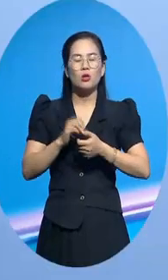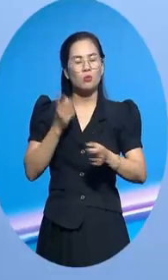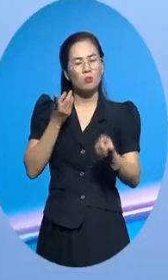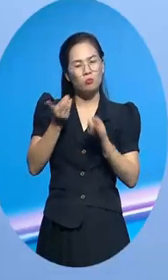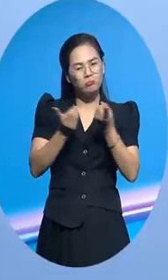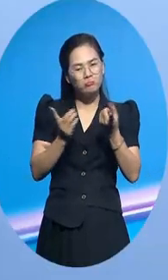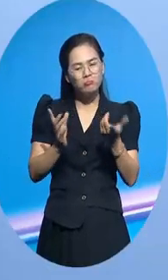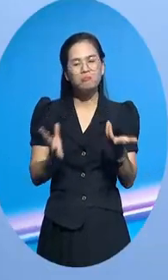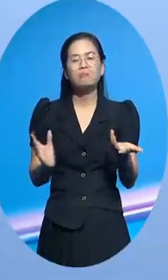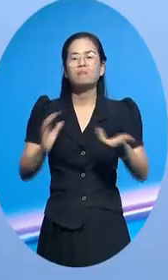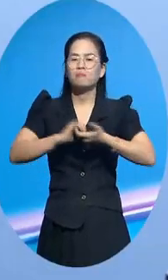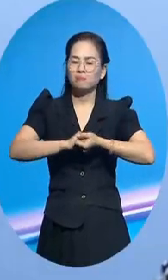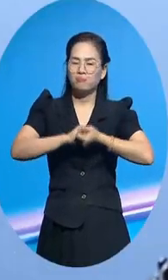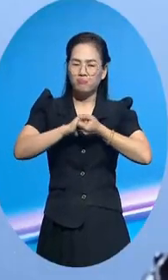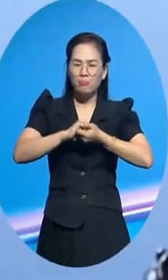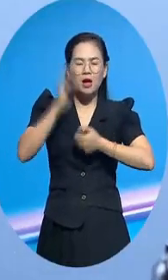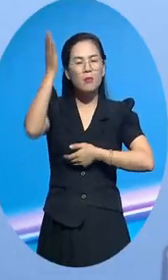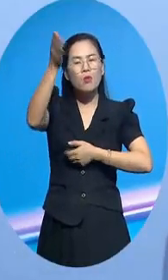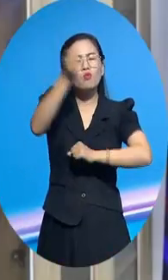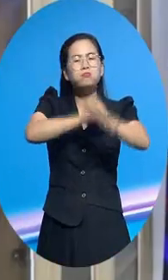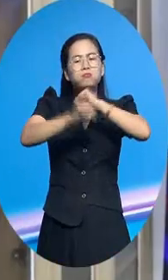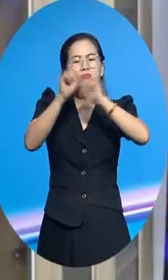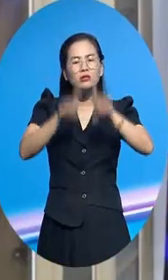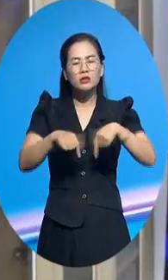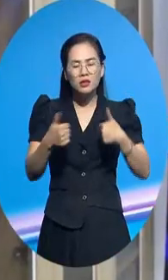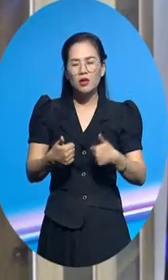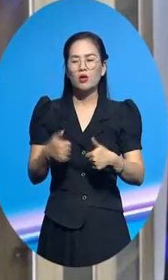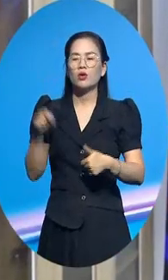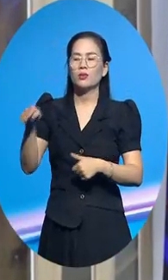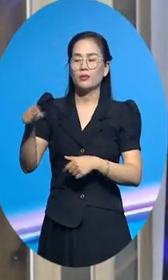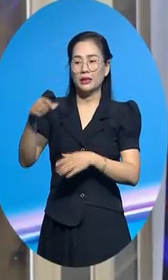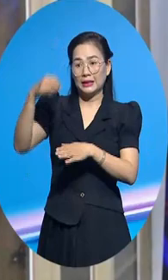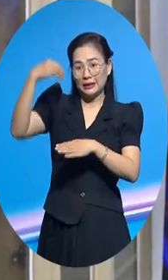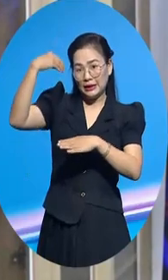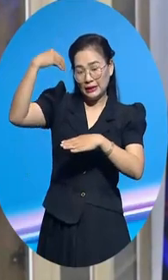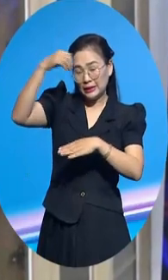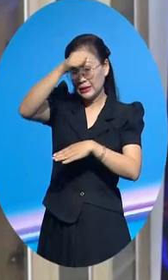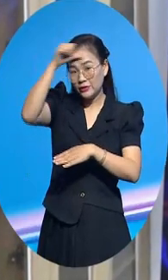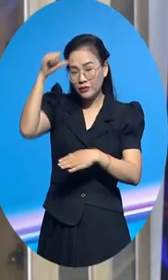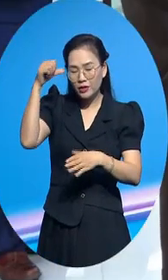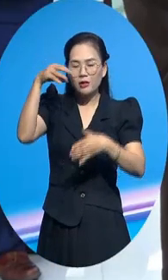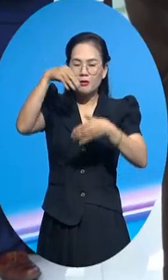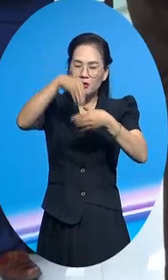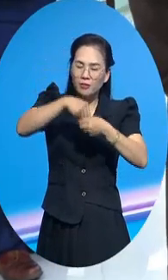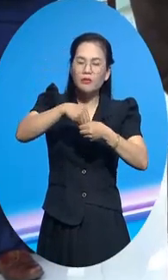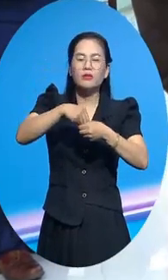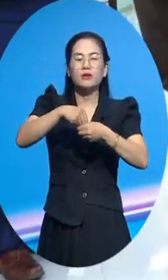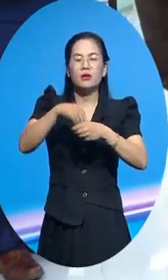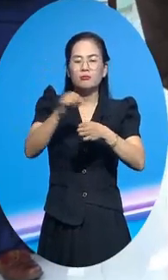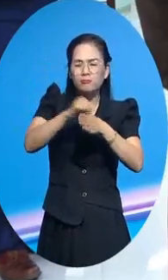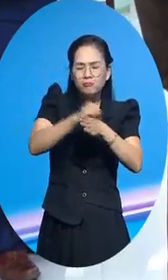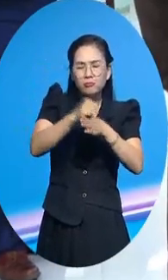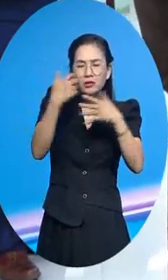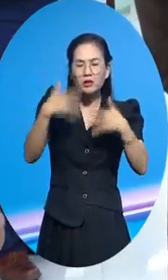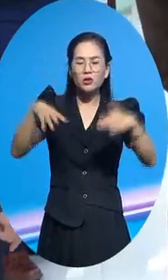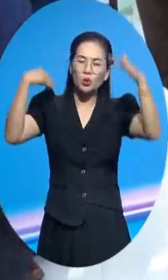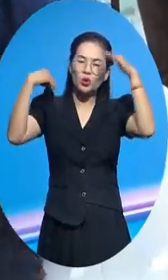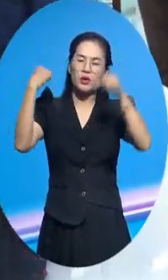nghiệp, các hoạt động hợp tác nhằm đảm bảo sinh viên có nhiều trải nghiệm tại doanh nghiệp và có việc làm tốt ngay khi ra